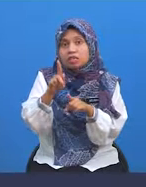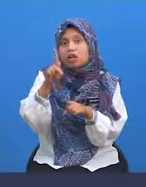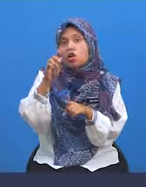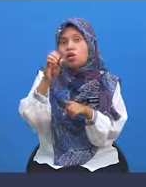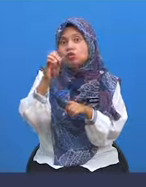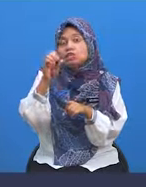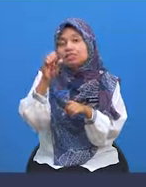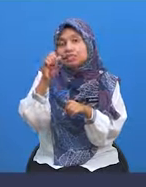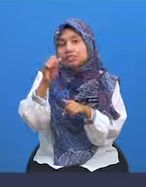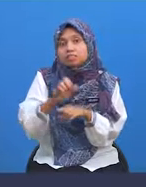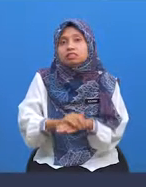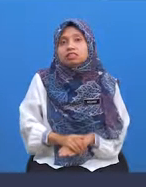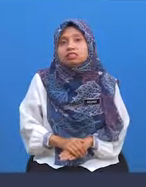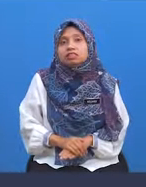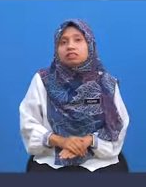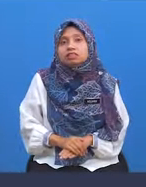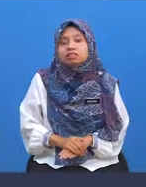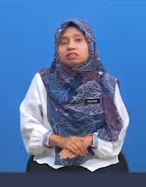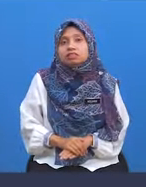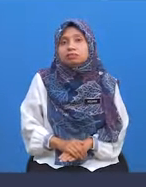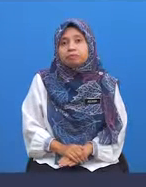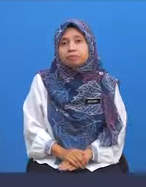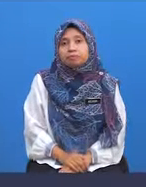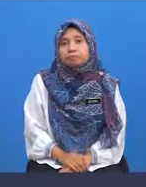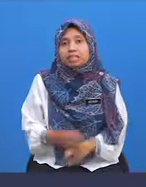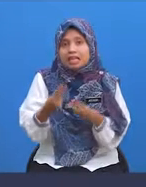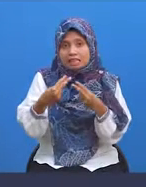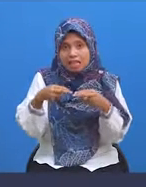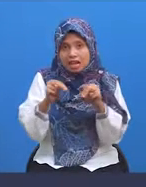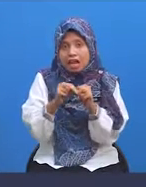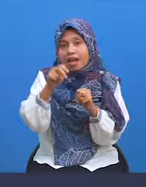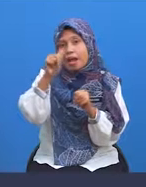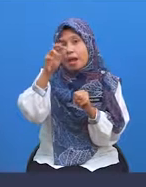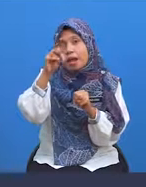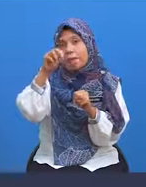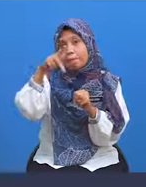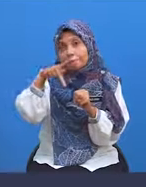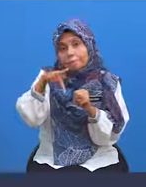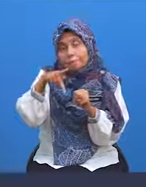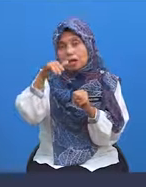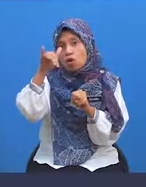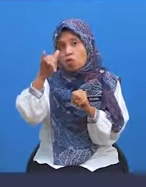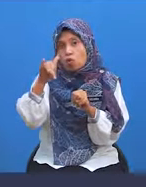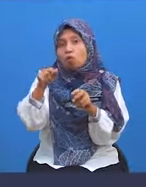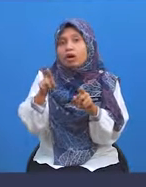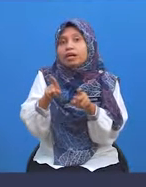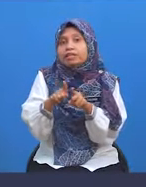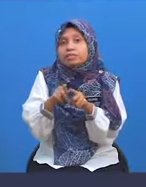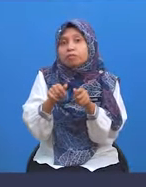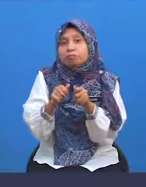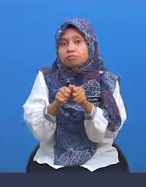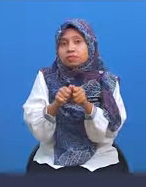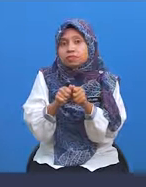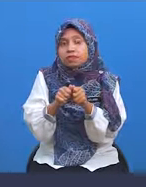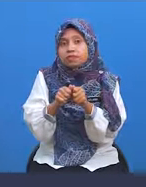hingga 2 pi. Nilai amplitude bagi graf y sama dengan cos theta juga adalah